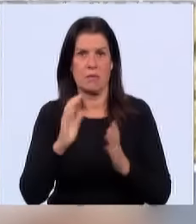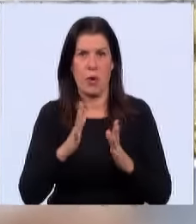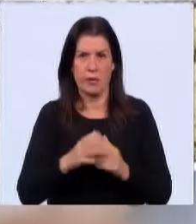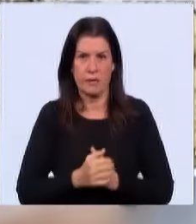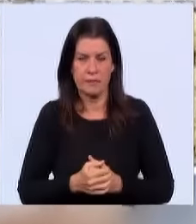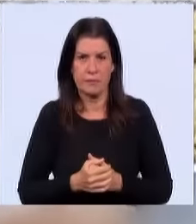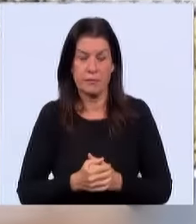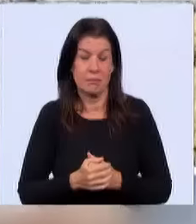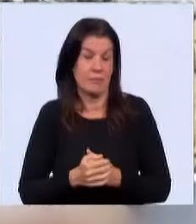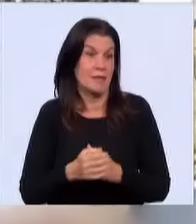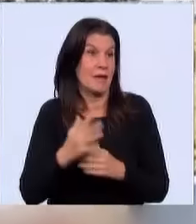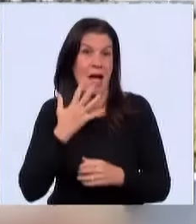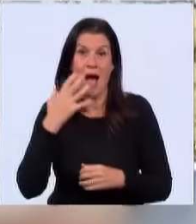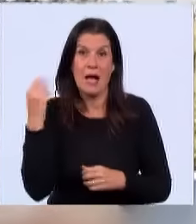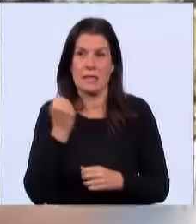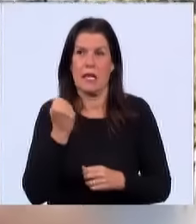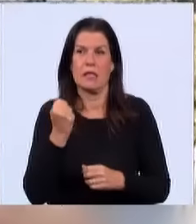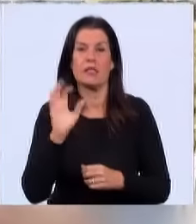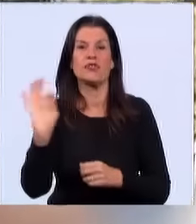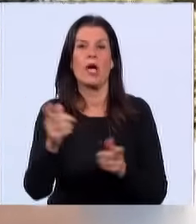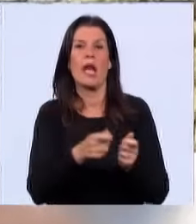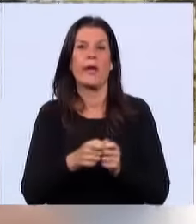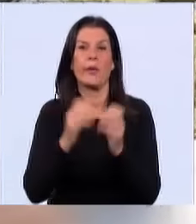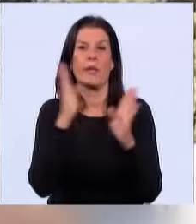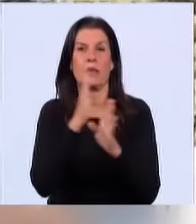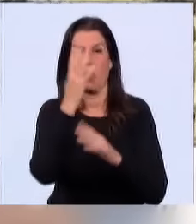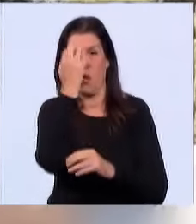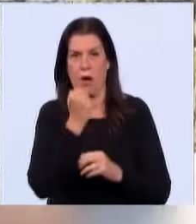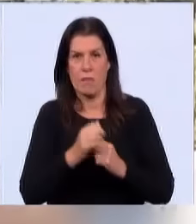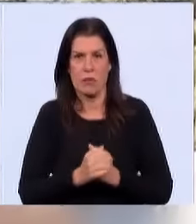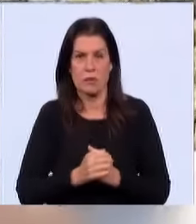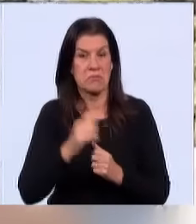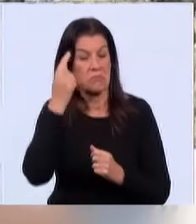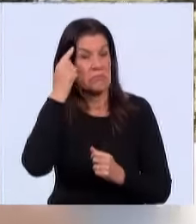אכזרית ביותר של ארגון הטרור חמאס. לא ידענו עליה.